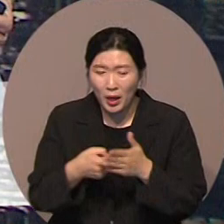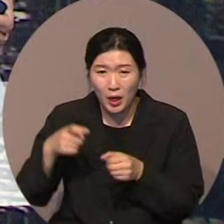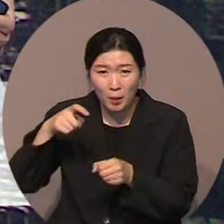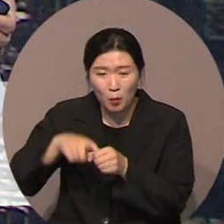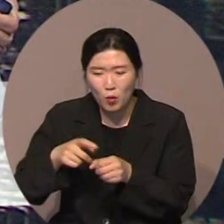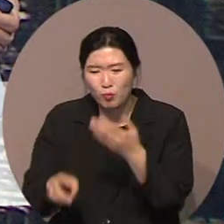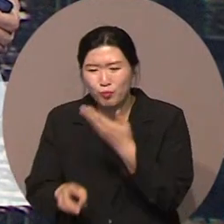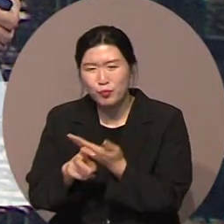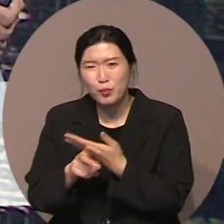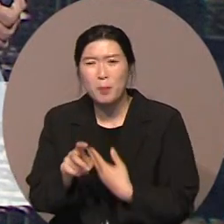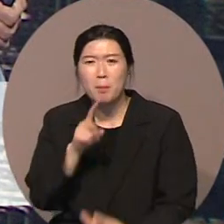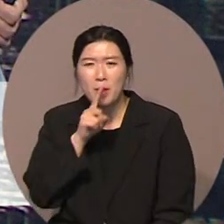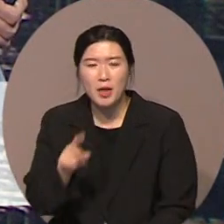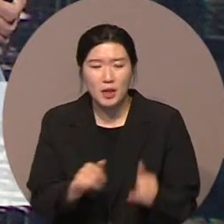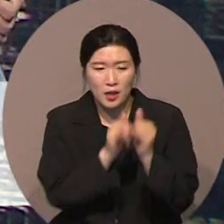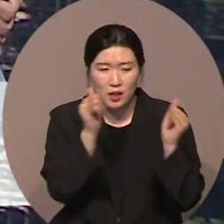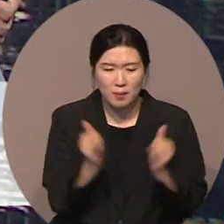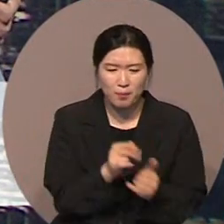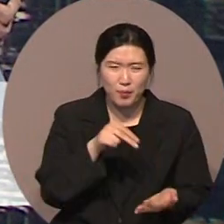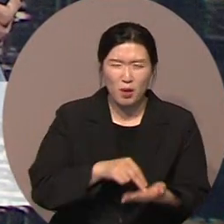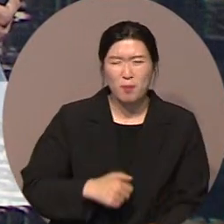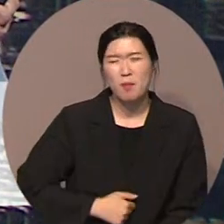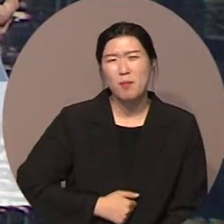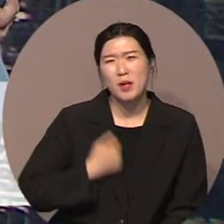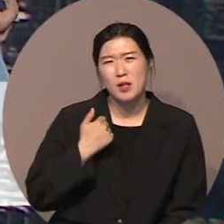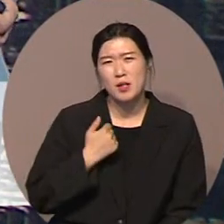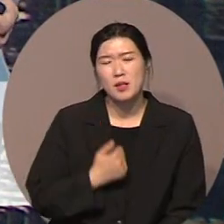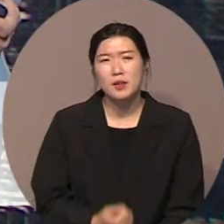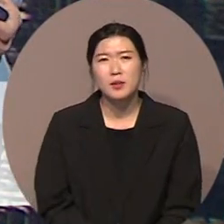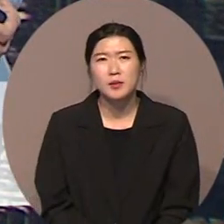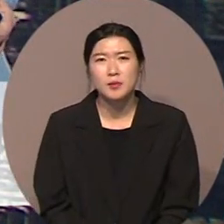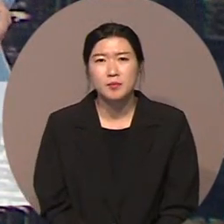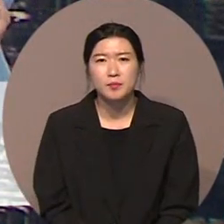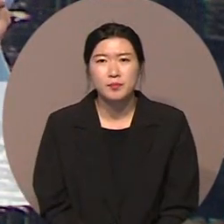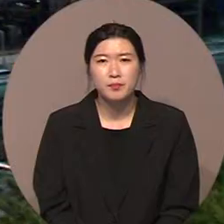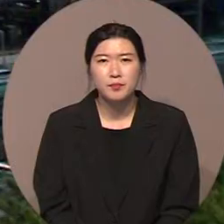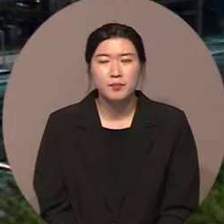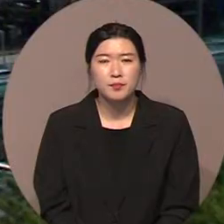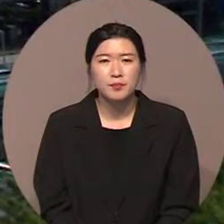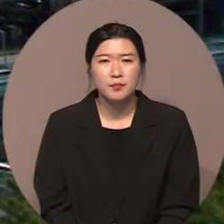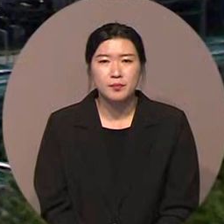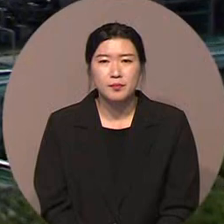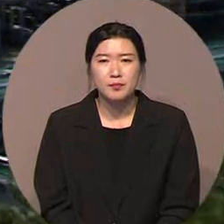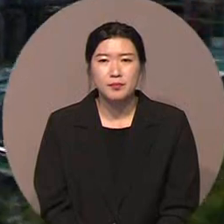있는데 지역사회가 크게 분노하고 있습니다. 김태욱 기자입니다.